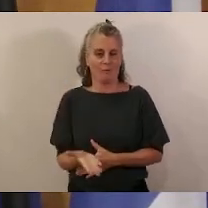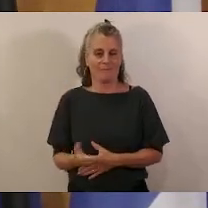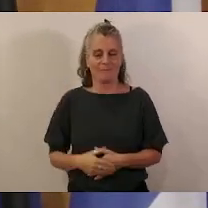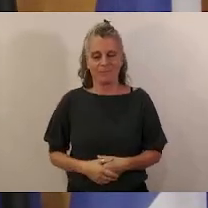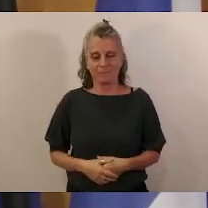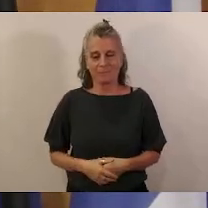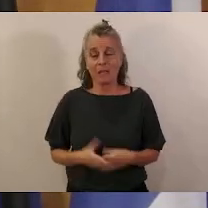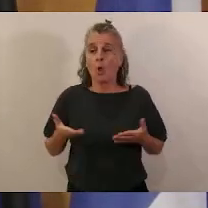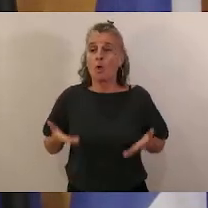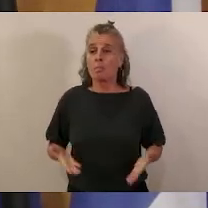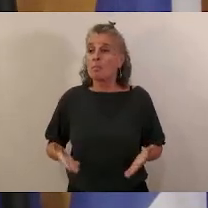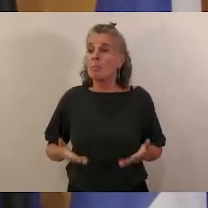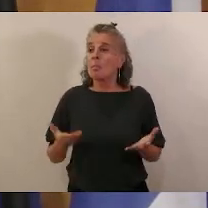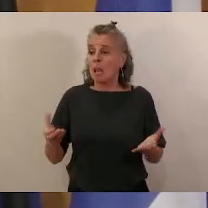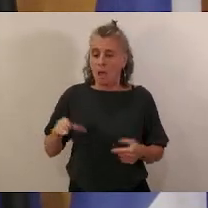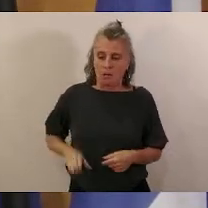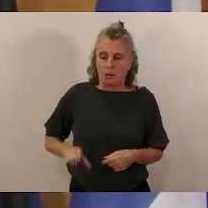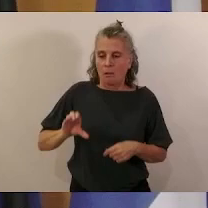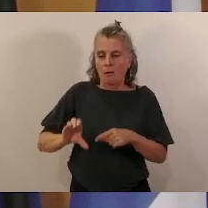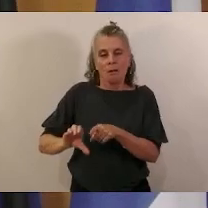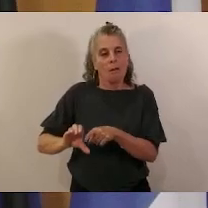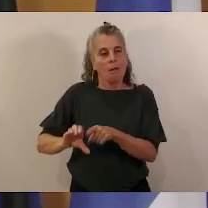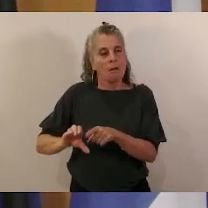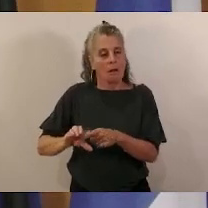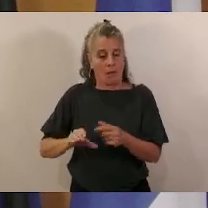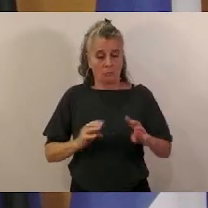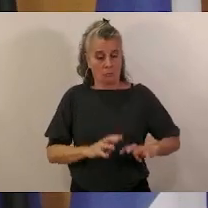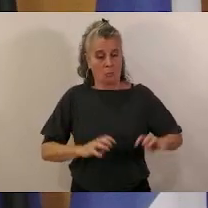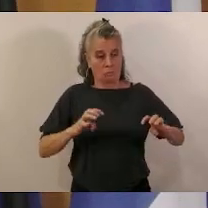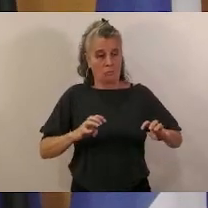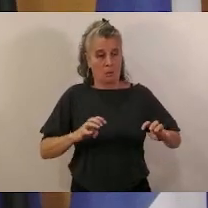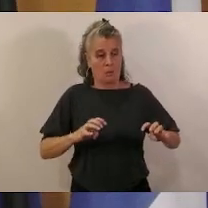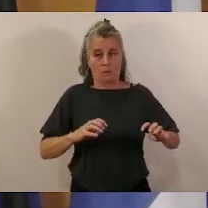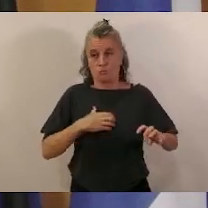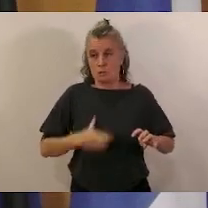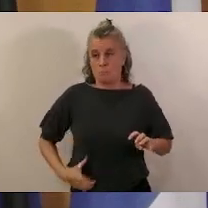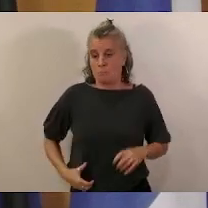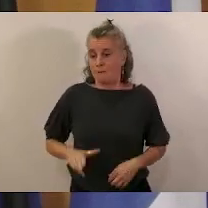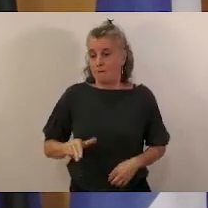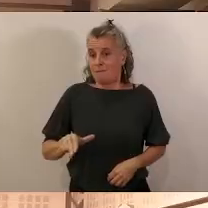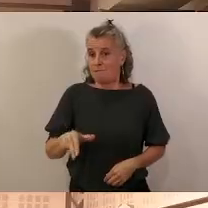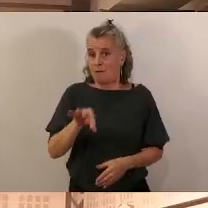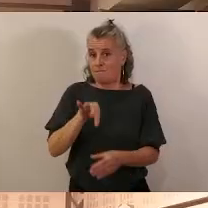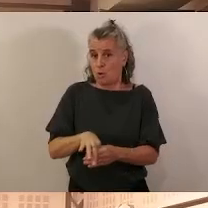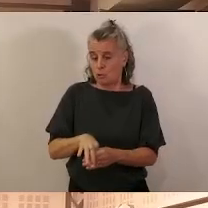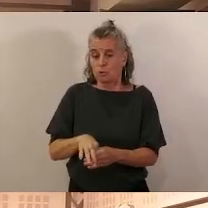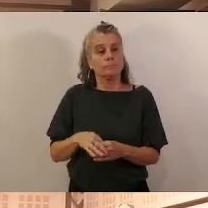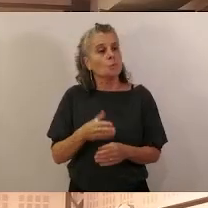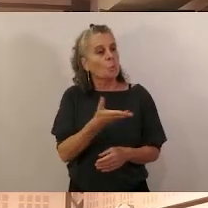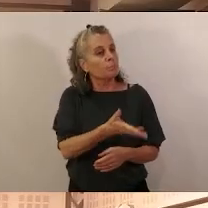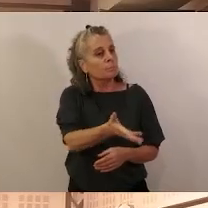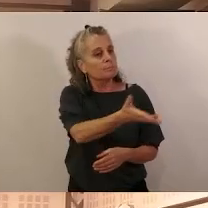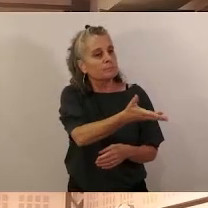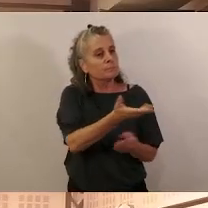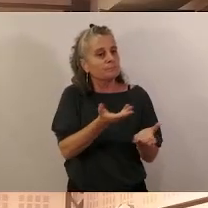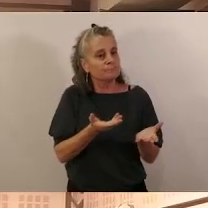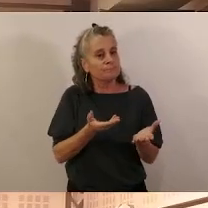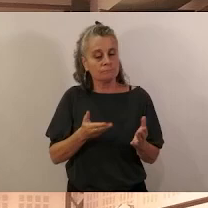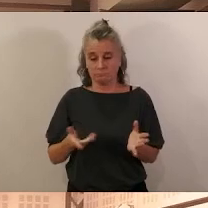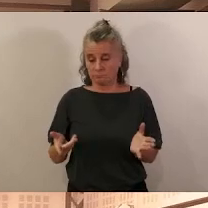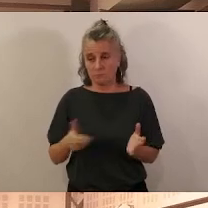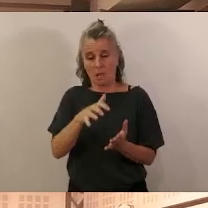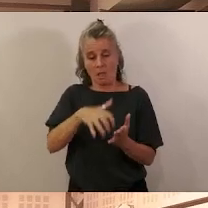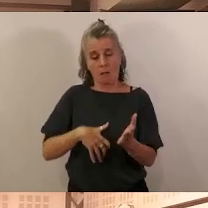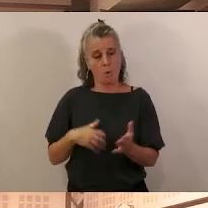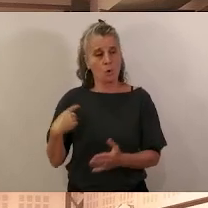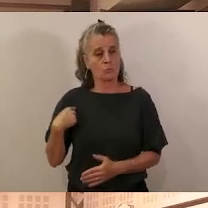les montants qui vont être donc votés par le conseil municipal. Donc je prends vos votes sur le rapport